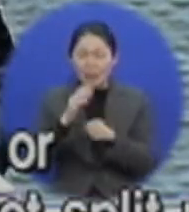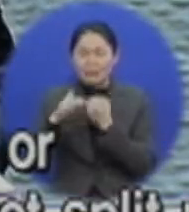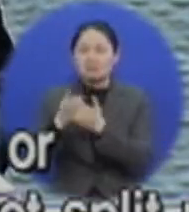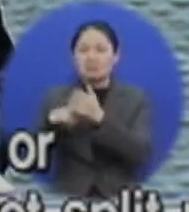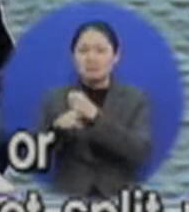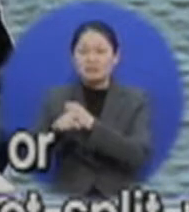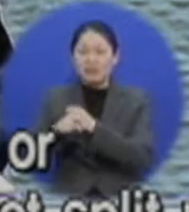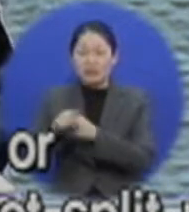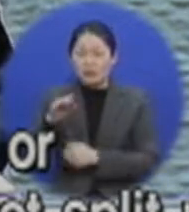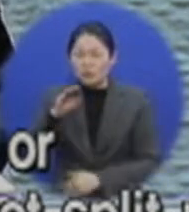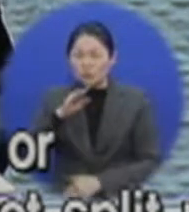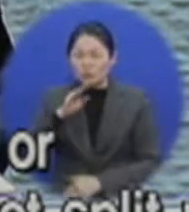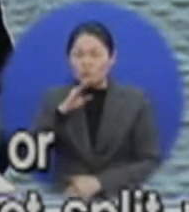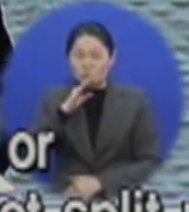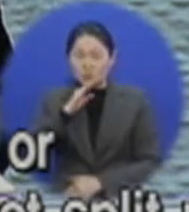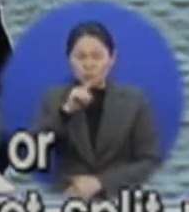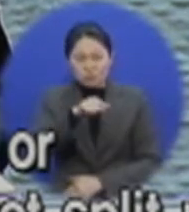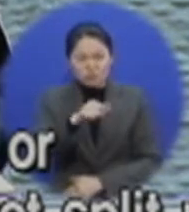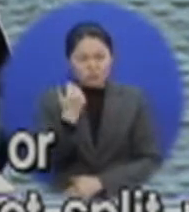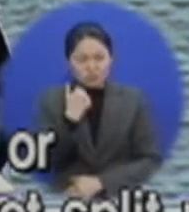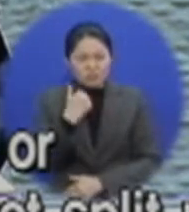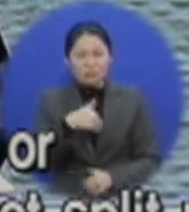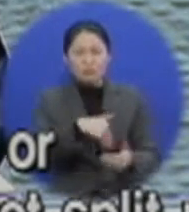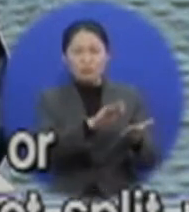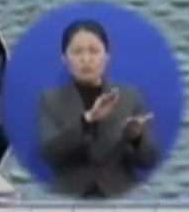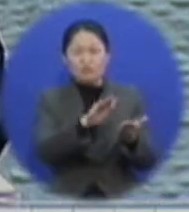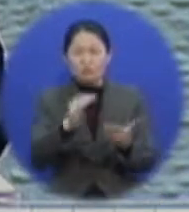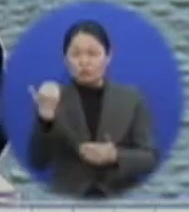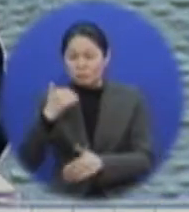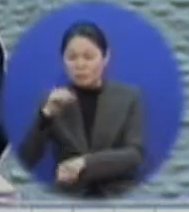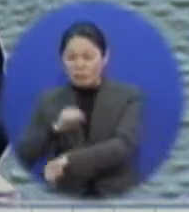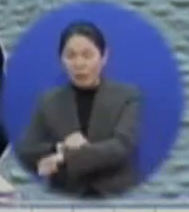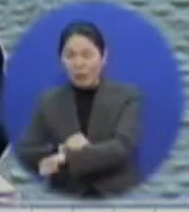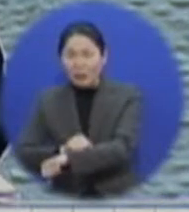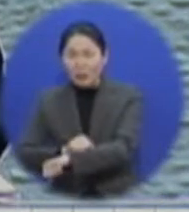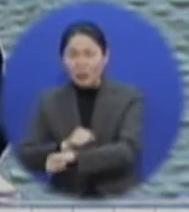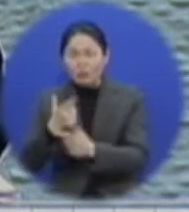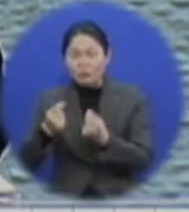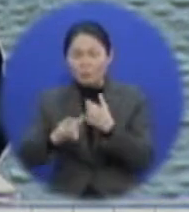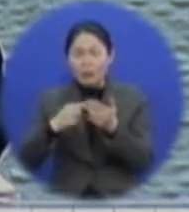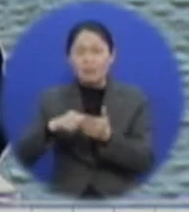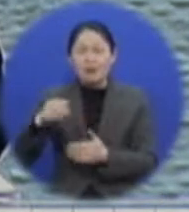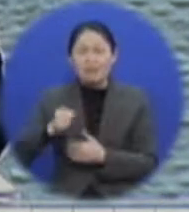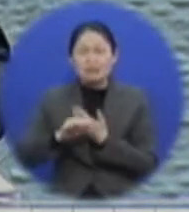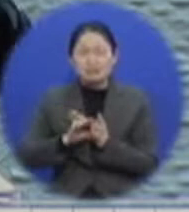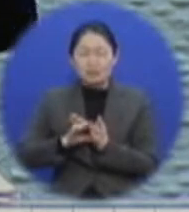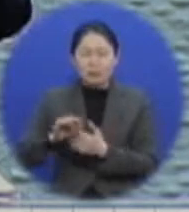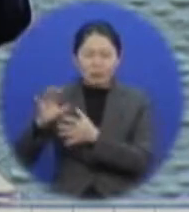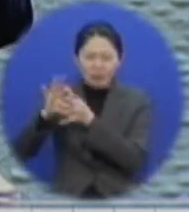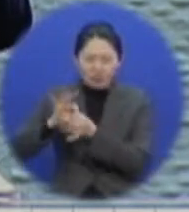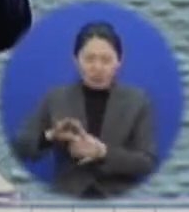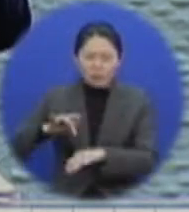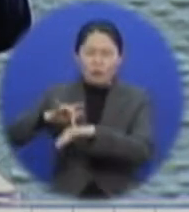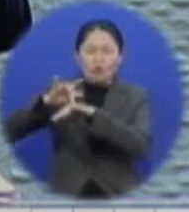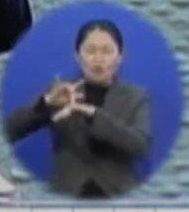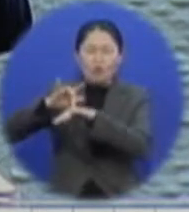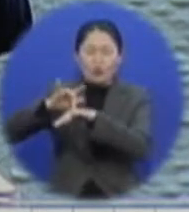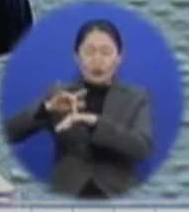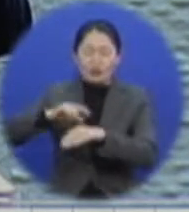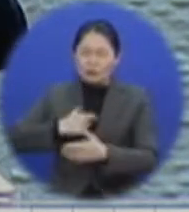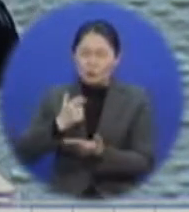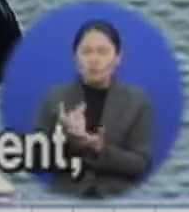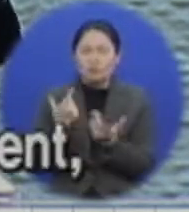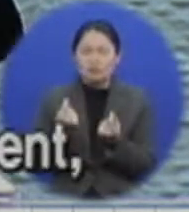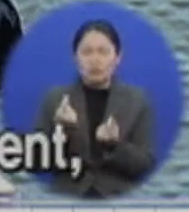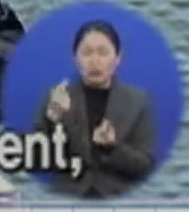누구는 쫓아내고 그런 마음 가지면 괴 속 마귀에게 속는 겁니다 영적 분별을 못하니까